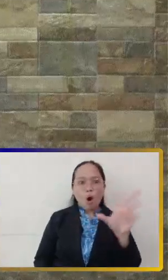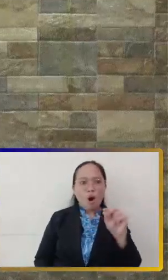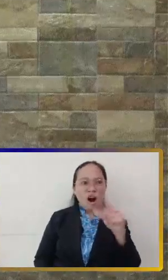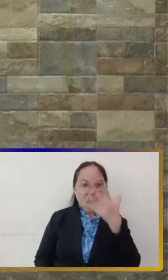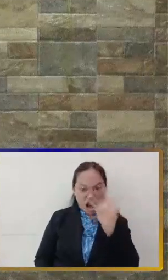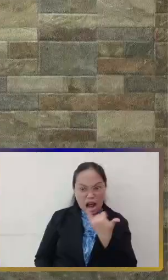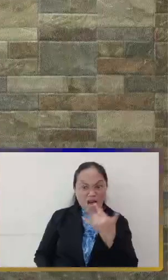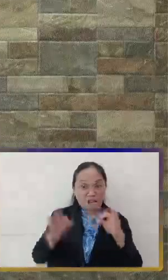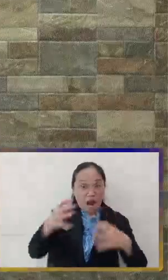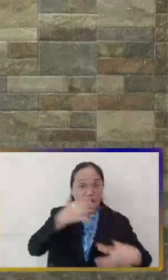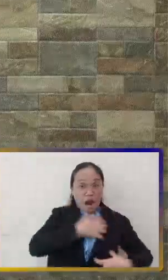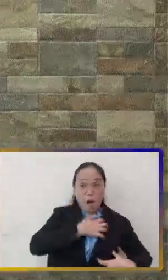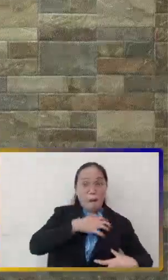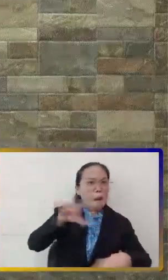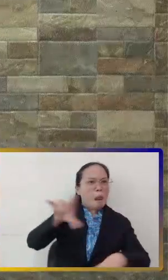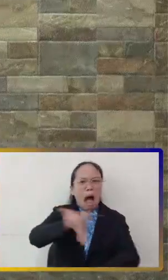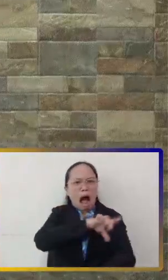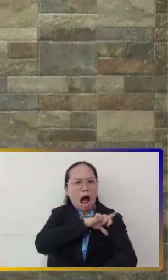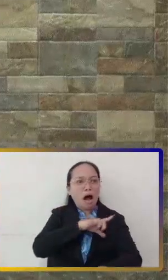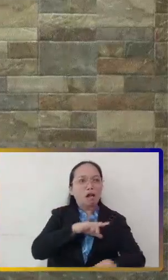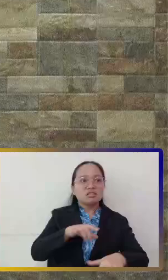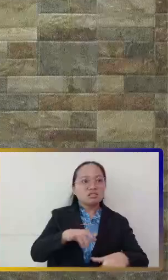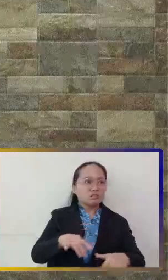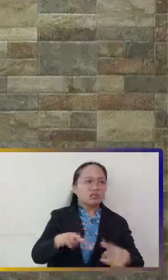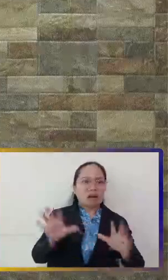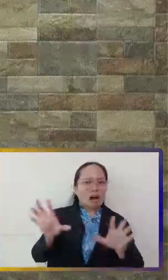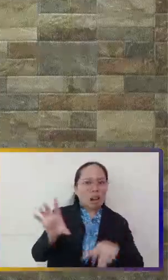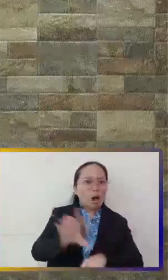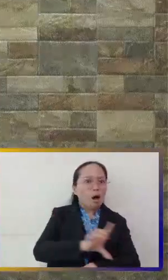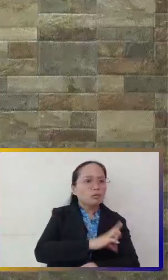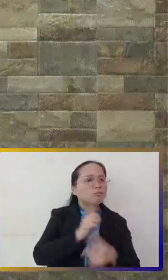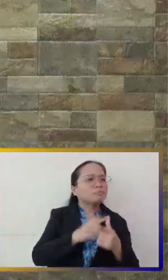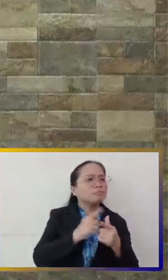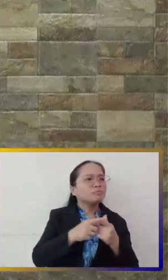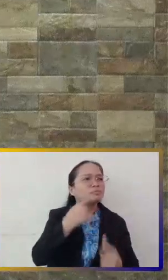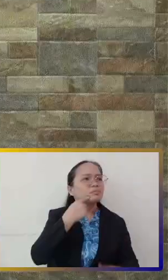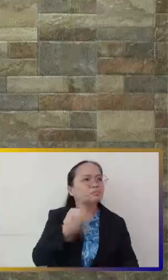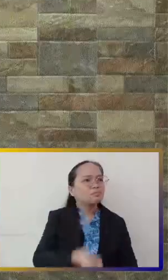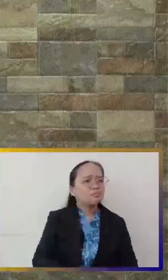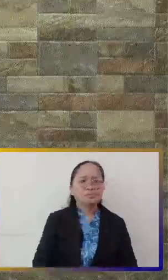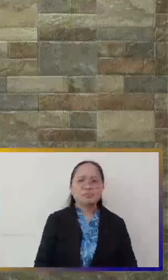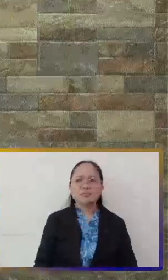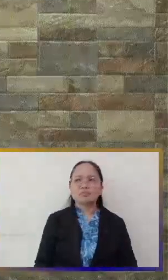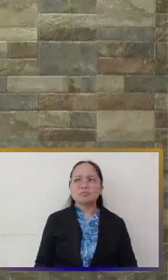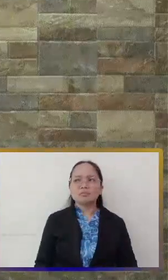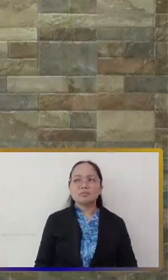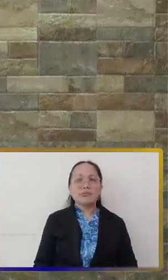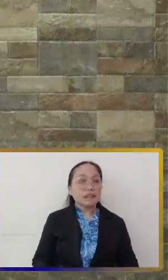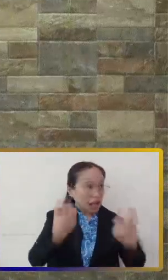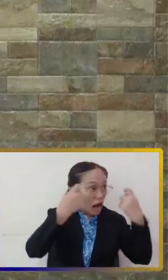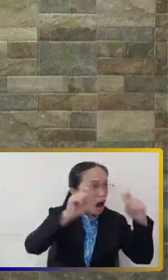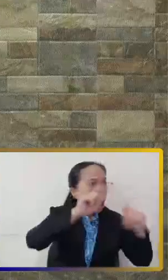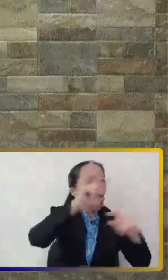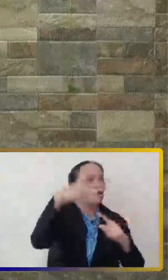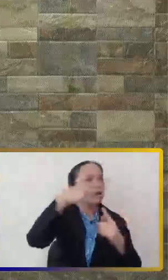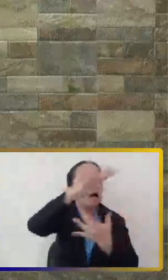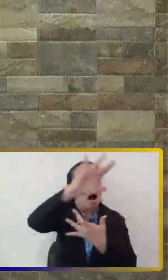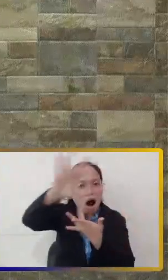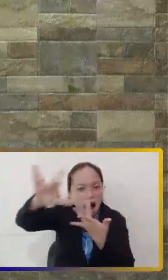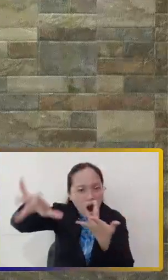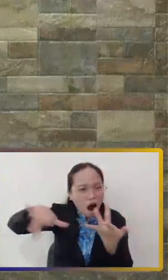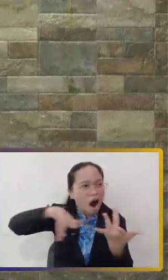Kasi hindi man nila makukuha ka agad dyan. Okay? So ang sabi niya sa akin, okay, mag-roam around ka lang doon. Tignan